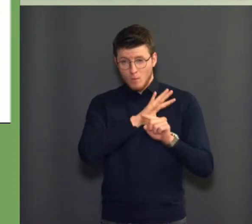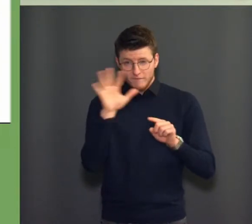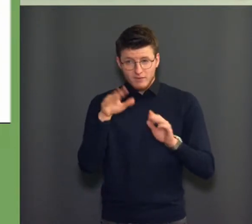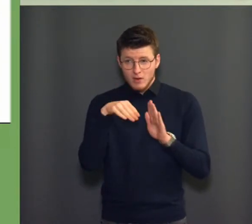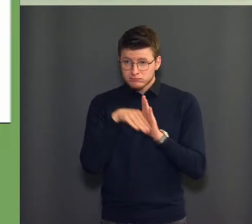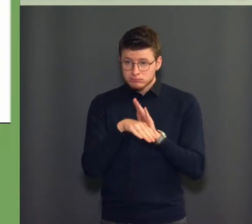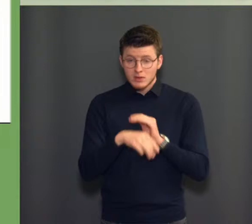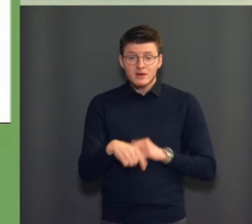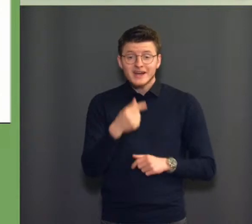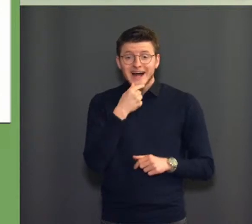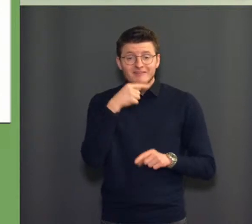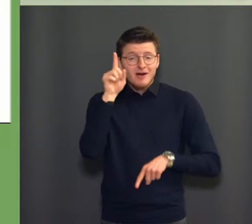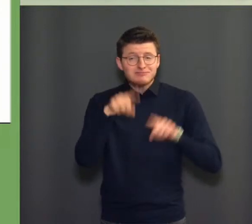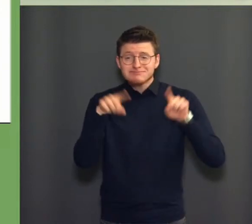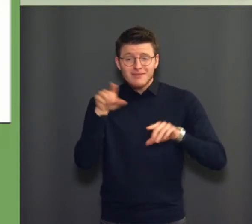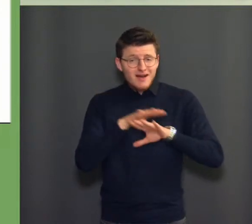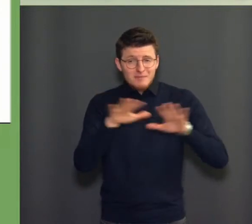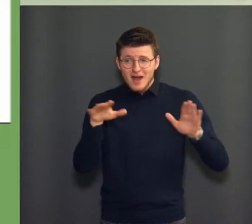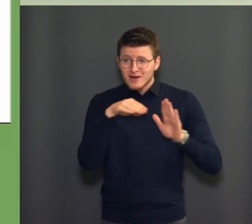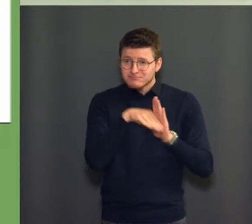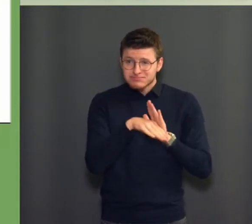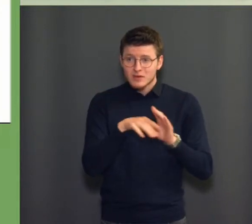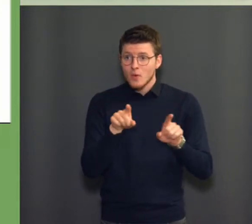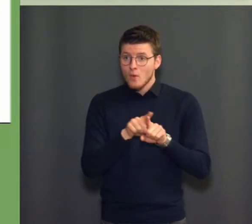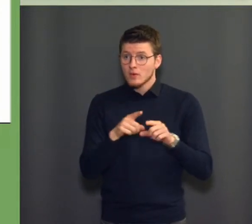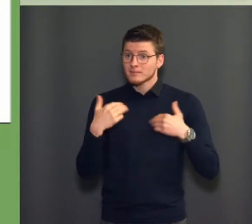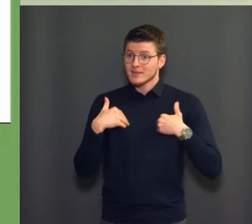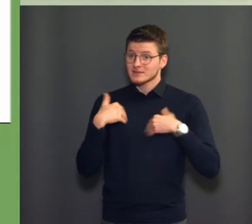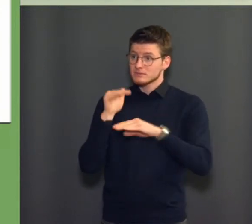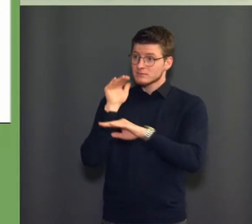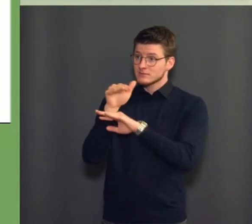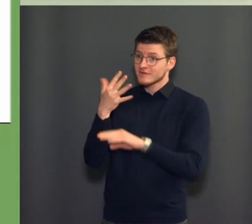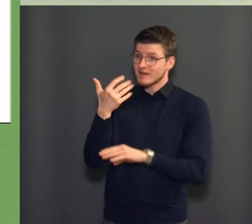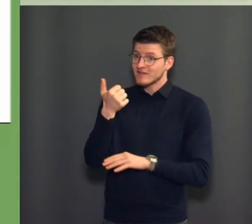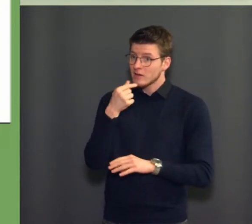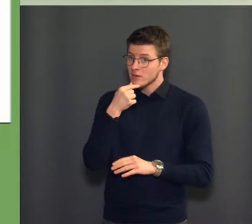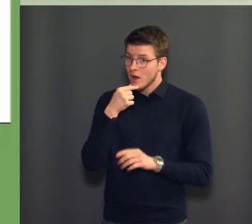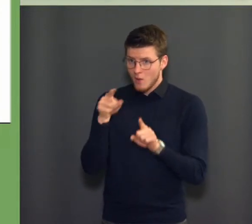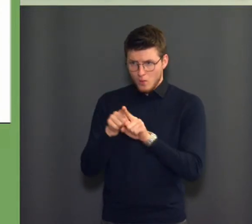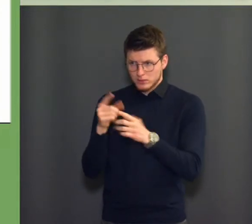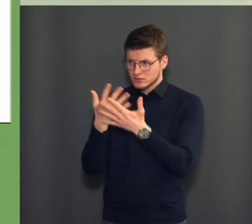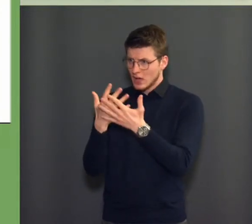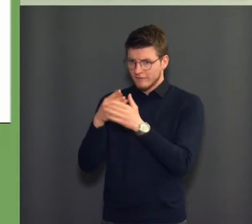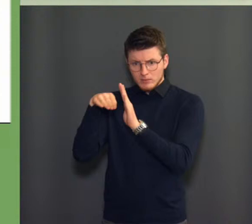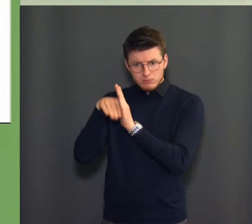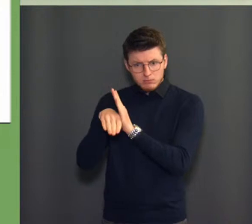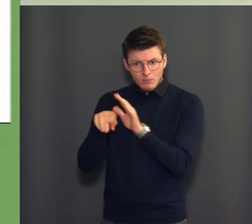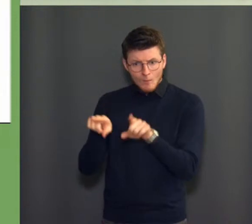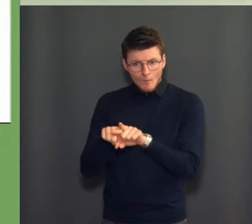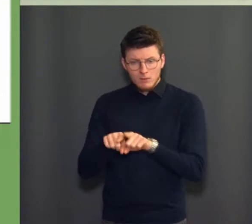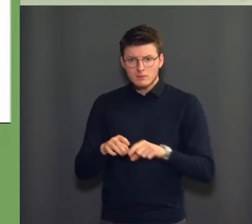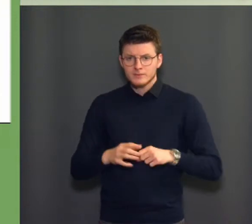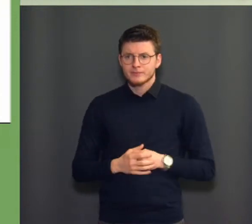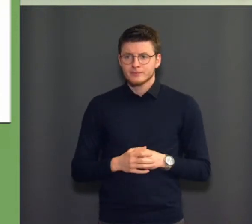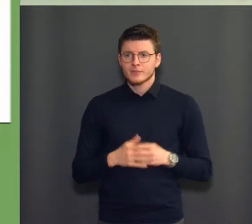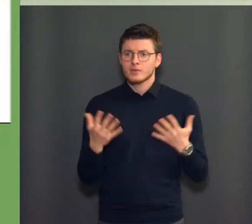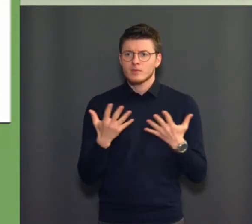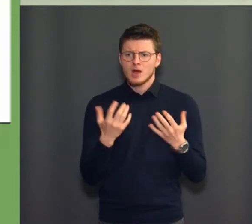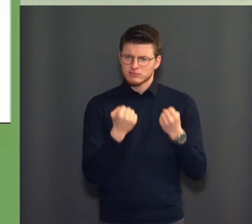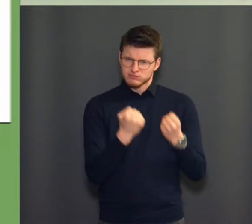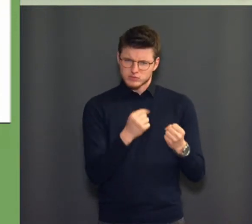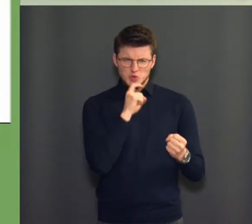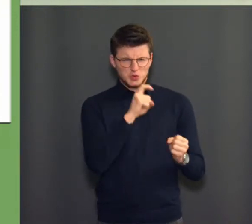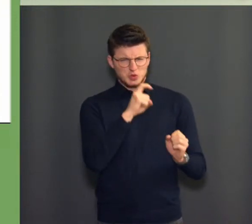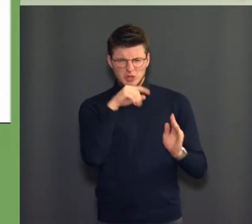bij de 65-plussers. De daling is het meest uitgesproken bij kinderen en tieners, met